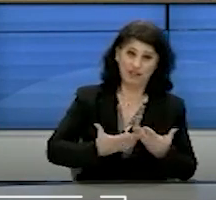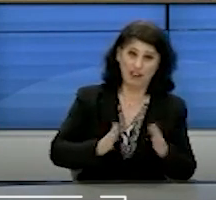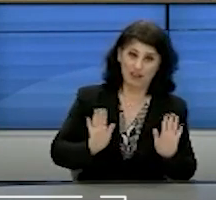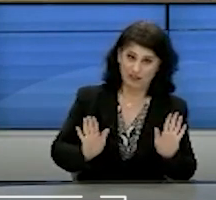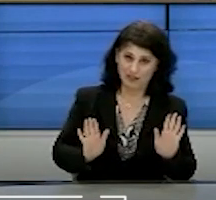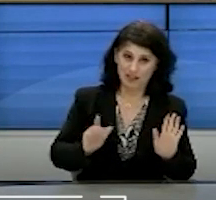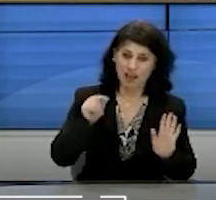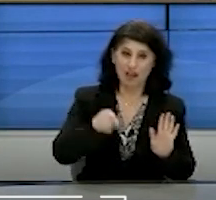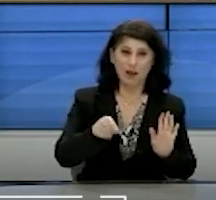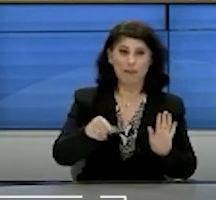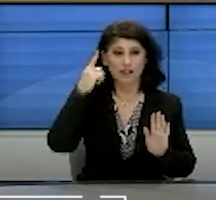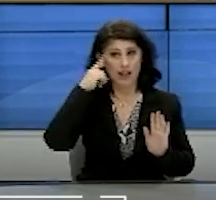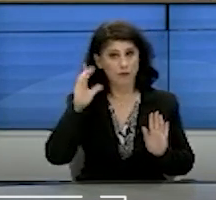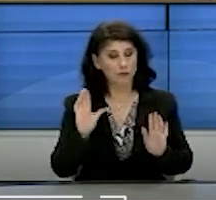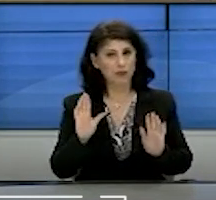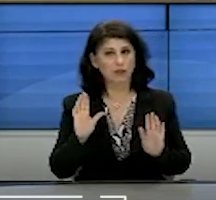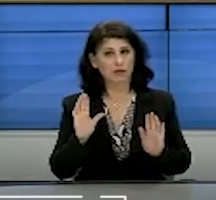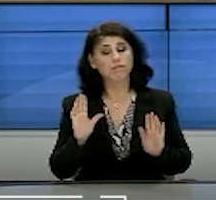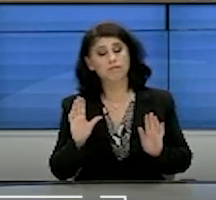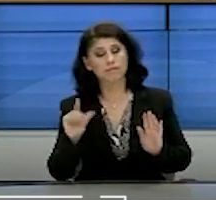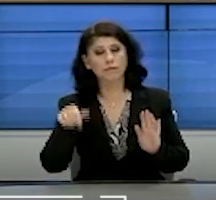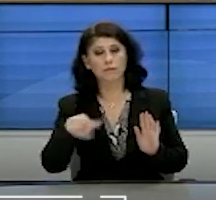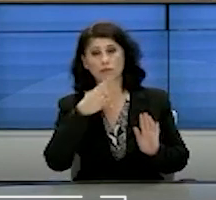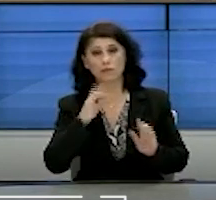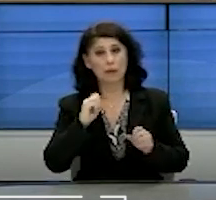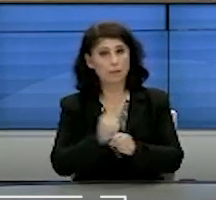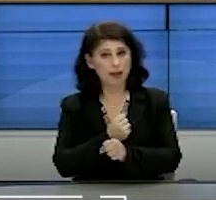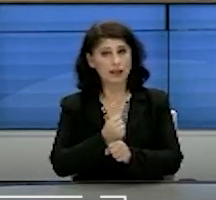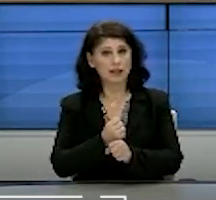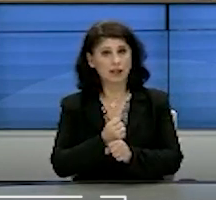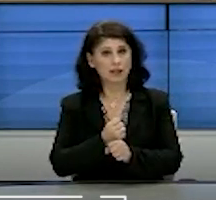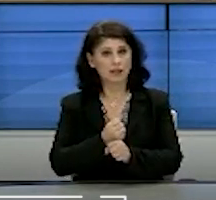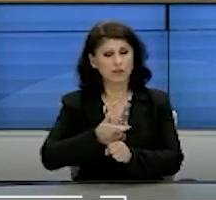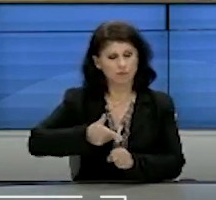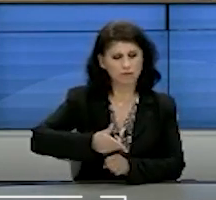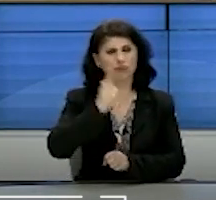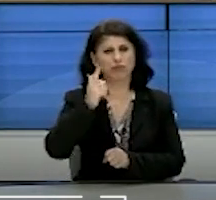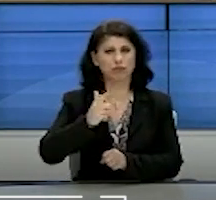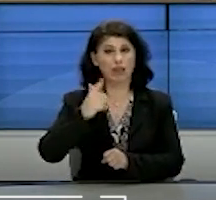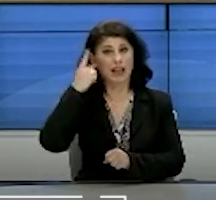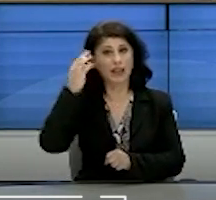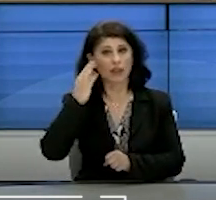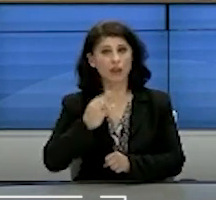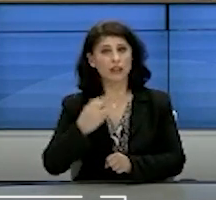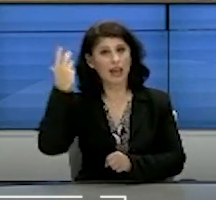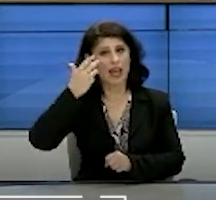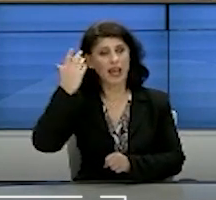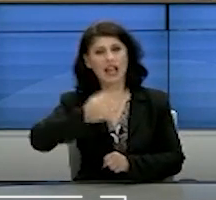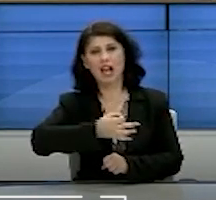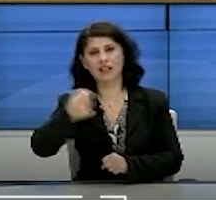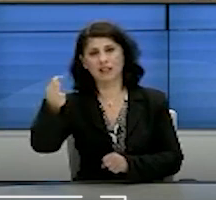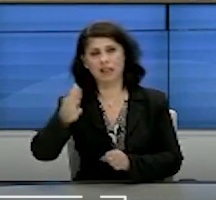πια από αυτήν την άποψη, εξού και επιμένετε να πυροβολείτε συστηματικά και ιδεολογικά την έννοια της